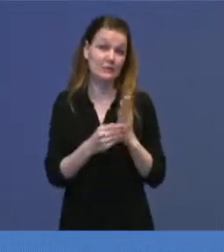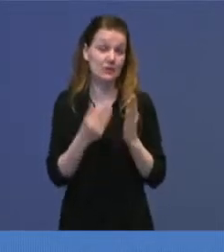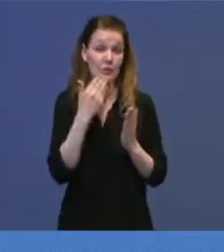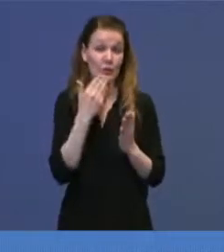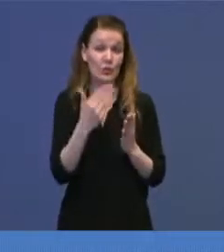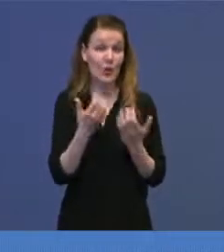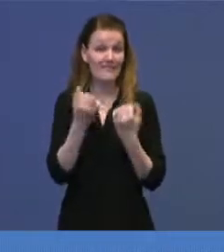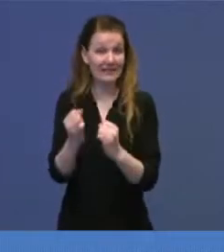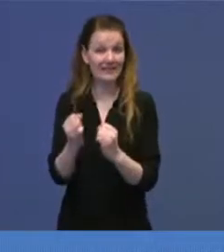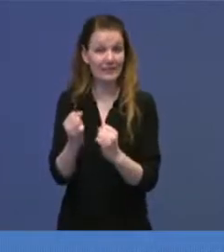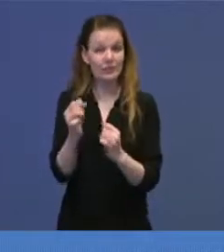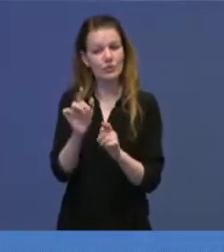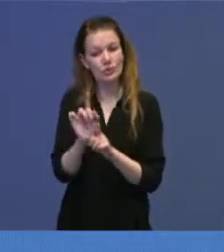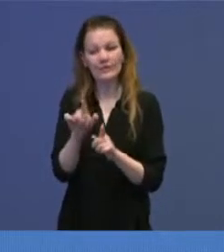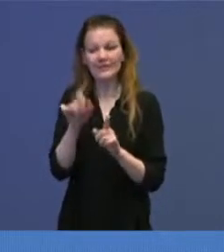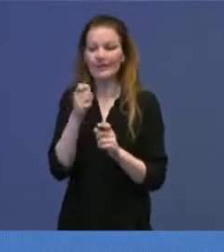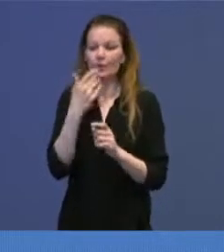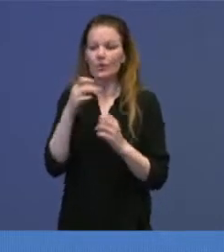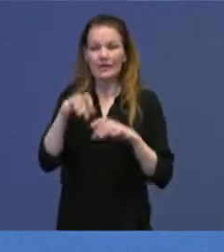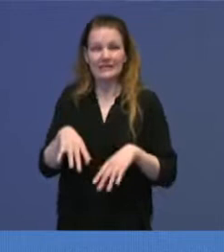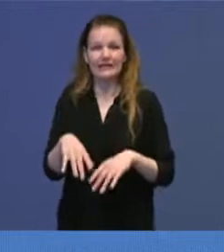på en sårbarhet som vi dessverre ser nå.